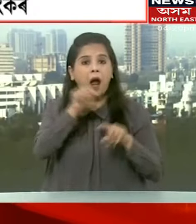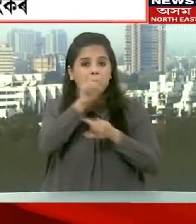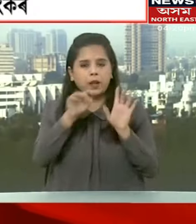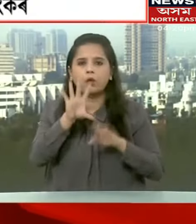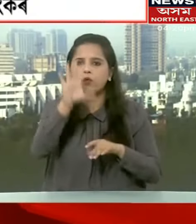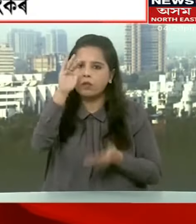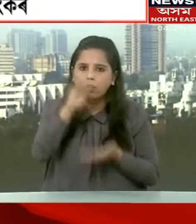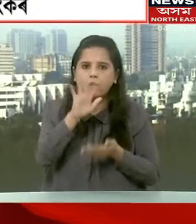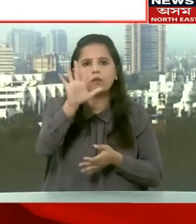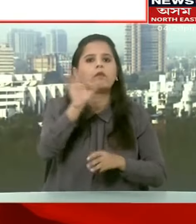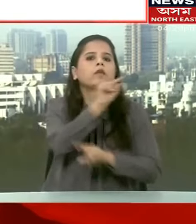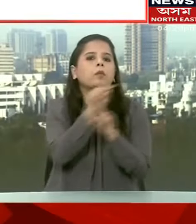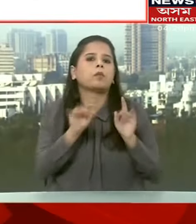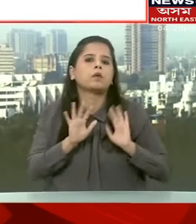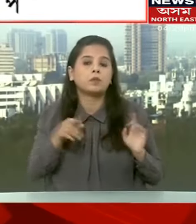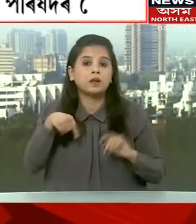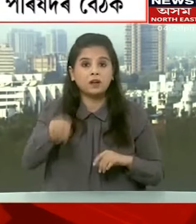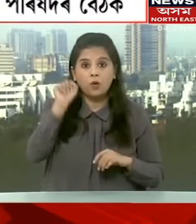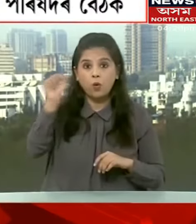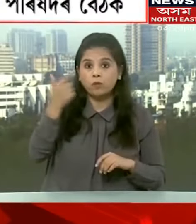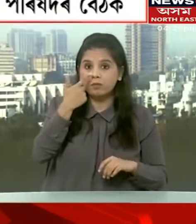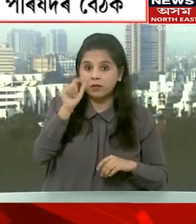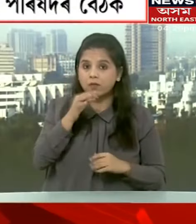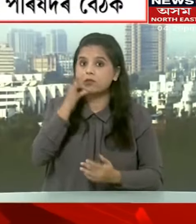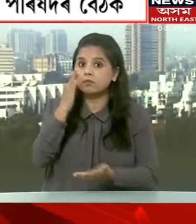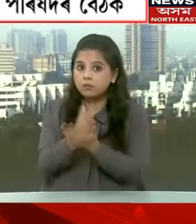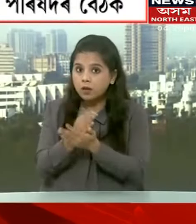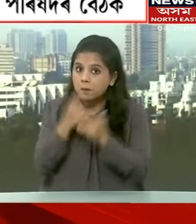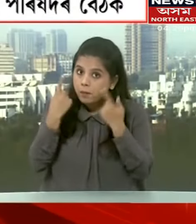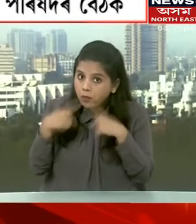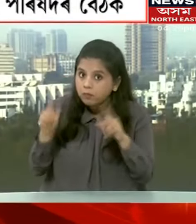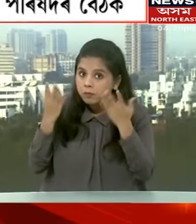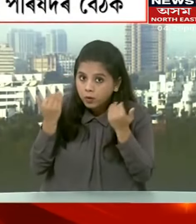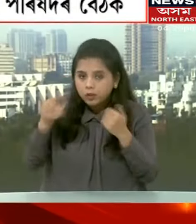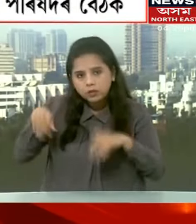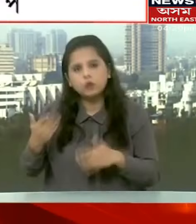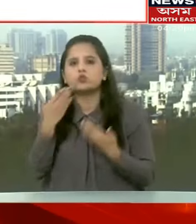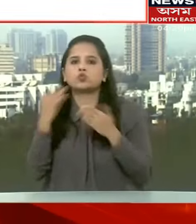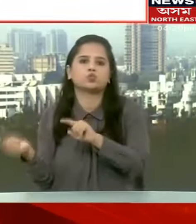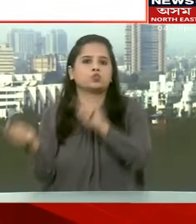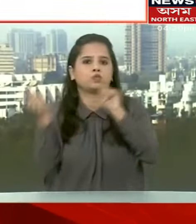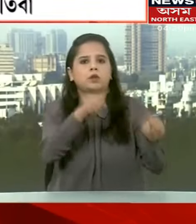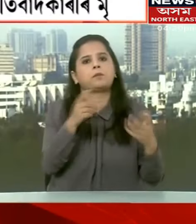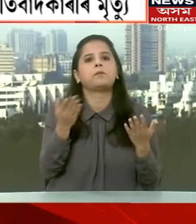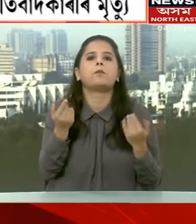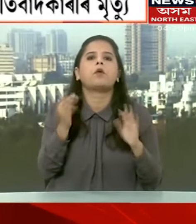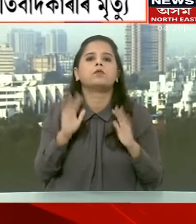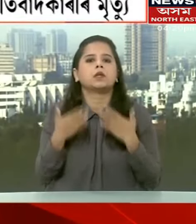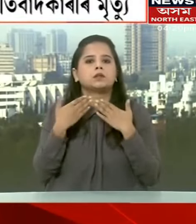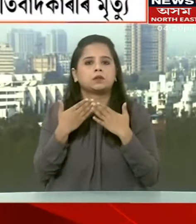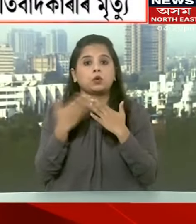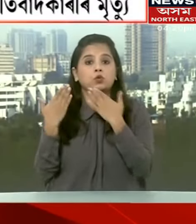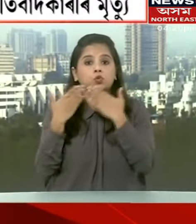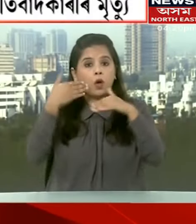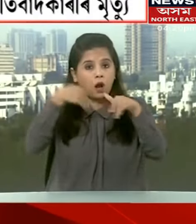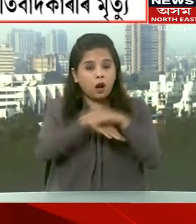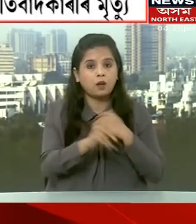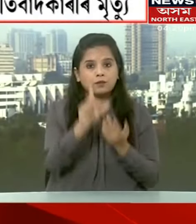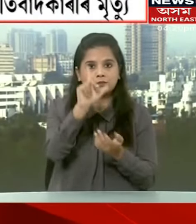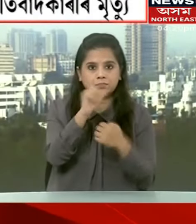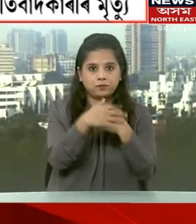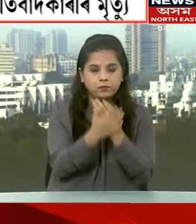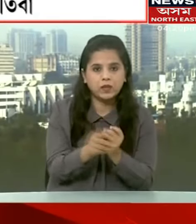होगी। इसके अलावा अभिभावक की अनुमति के बाद ही छात्र पढ़ाई के लिए स्कूल आ सकेंगे। स्कूलों को परिसर में